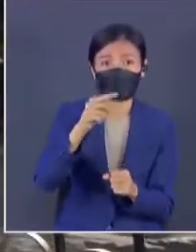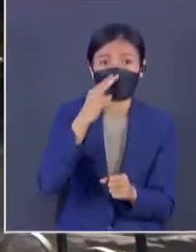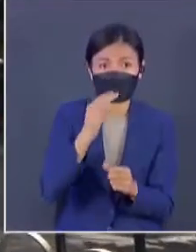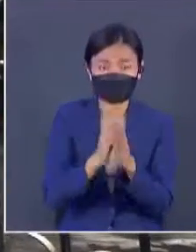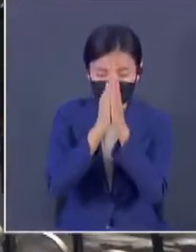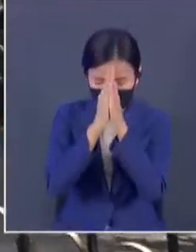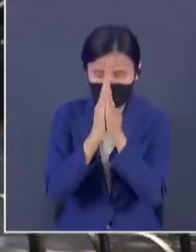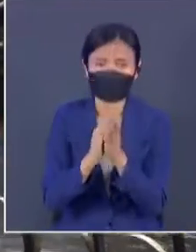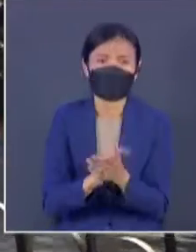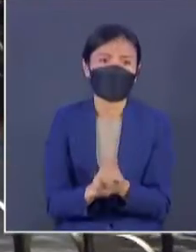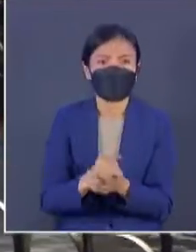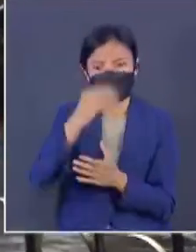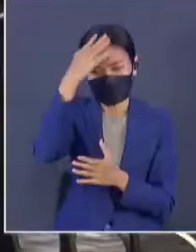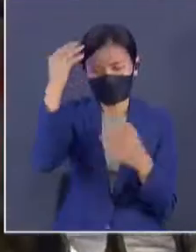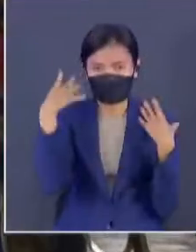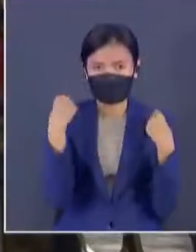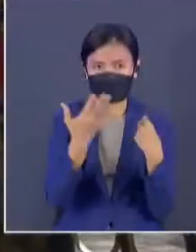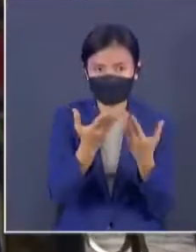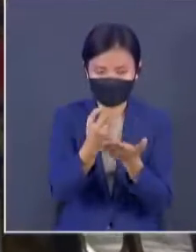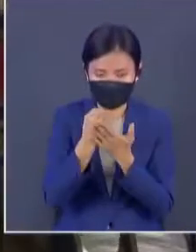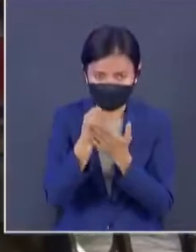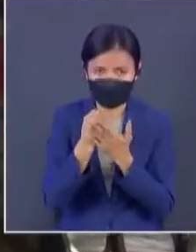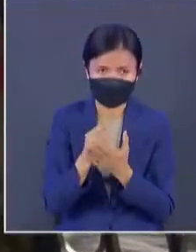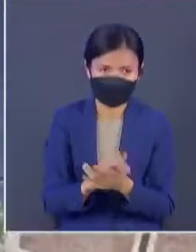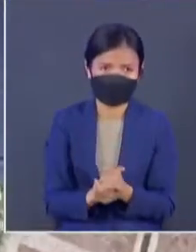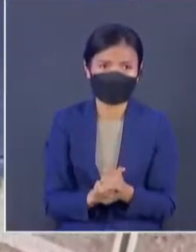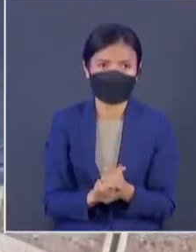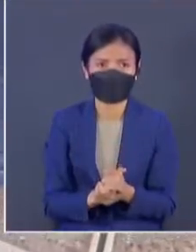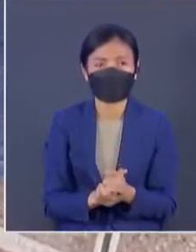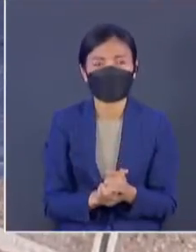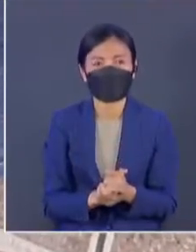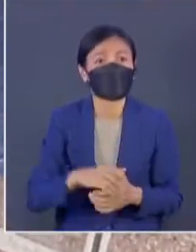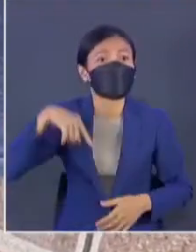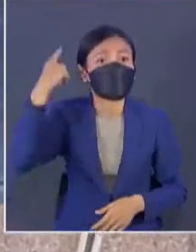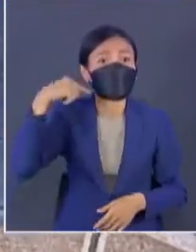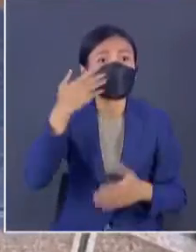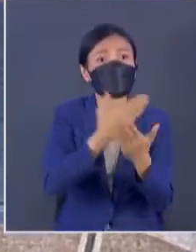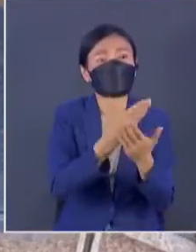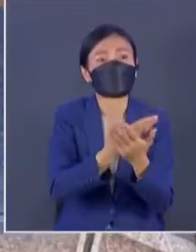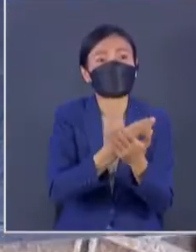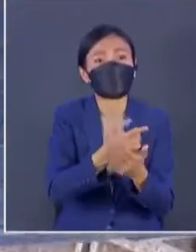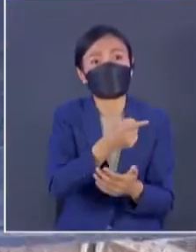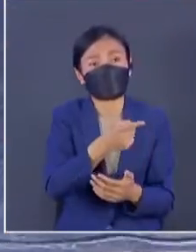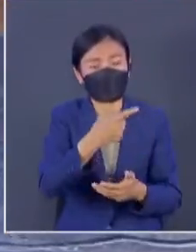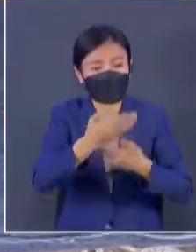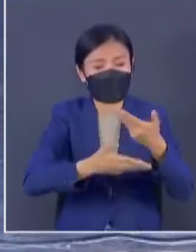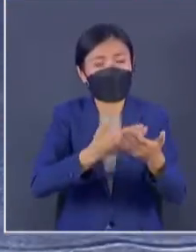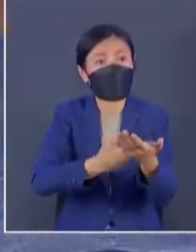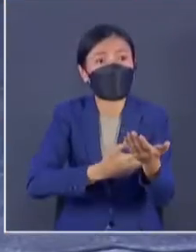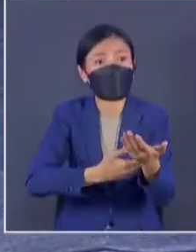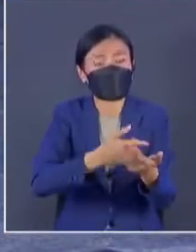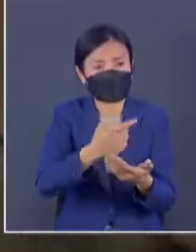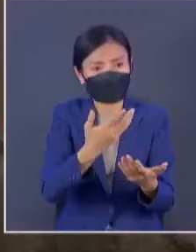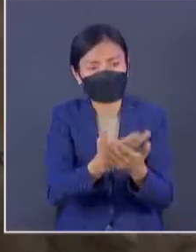ปไหว้เจ้าที่เลยครับขอให้สิ่งศักดิ์สิทธิ์ช่วยดลบันดาลให้เจ้ามือหวยเนี่ยนำเงินที่ถูกหวยเนี่ยมาจ่ายให้ด้วย